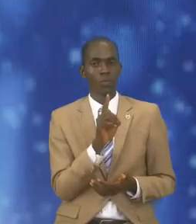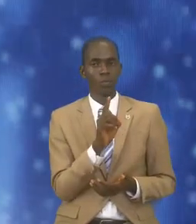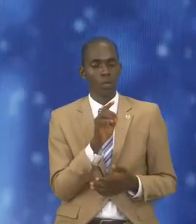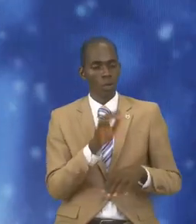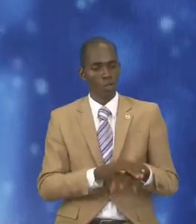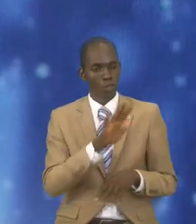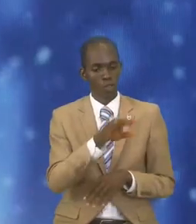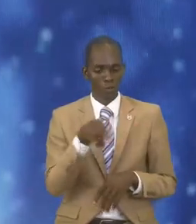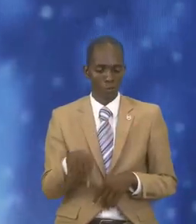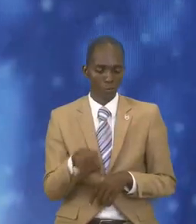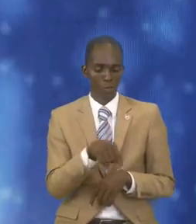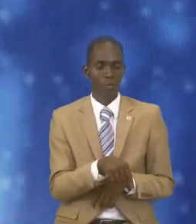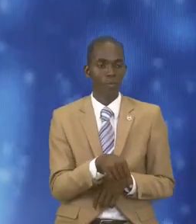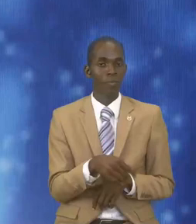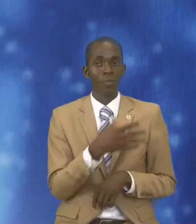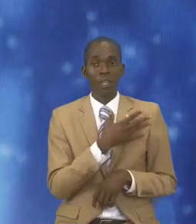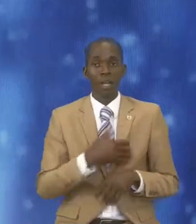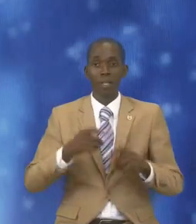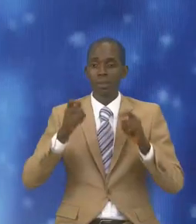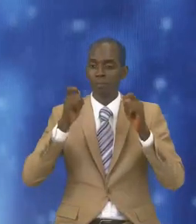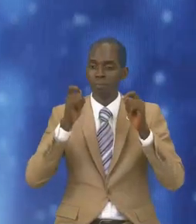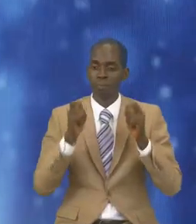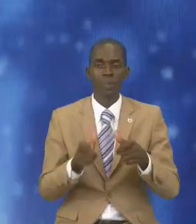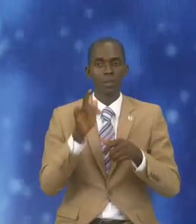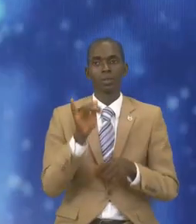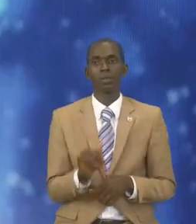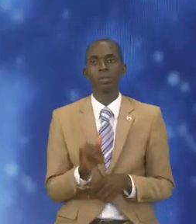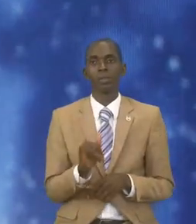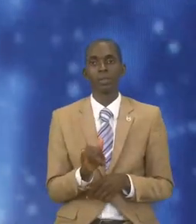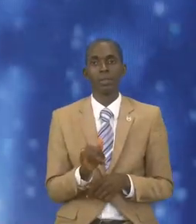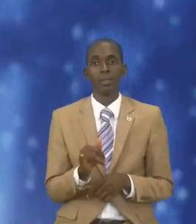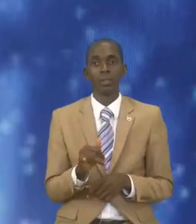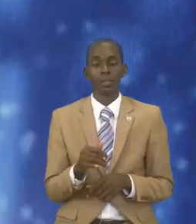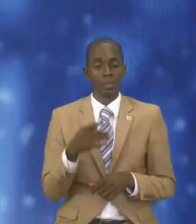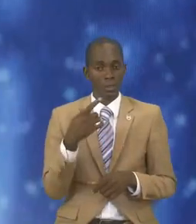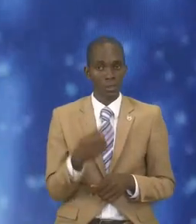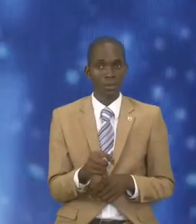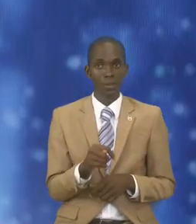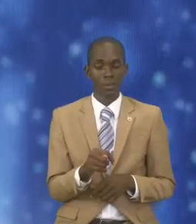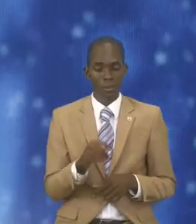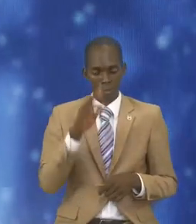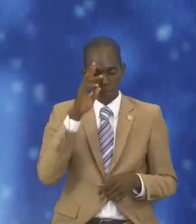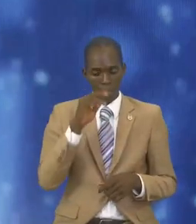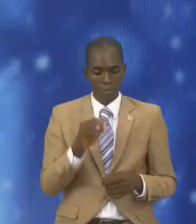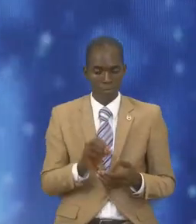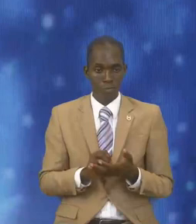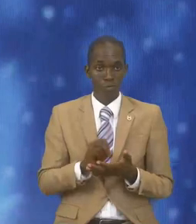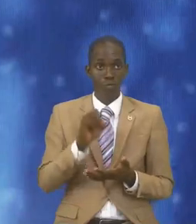tiens-toi droit sur tes pieds. Et immédiatement, il se tint d'un bond et